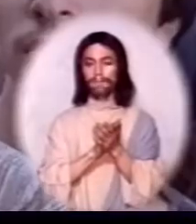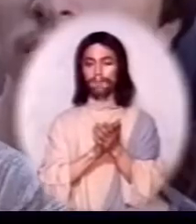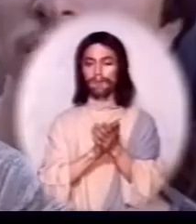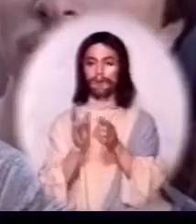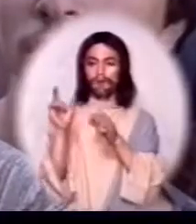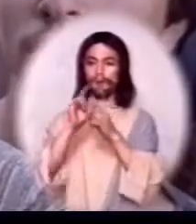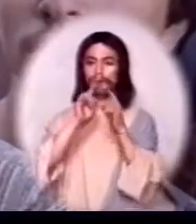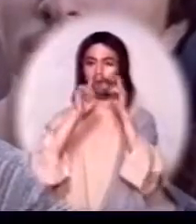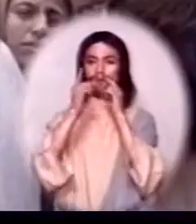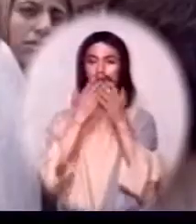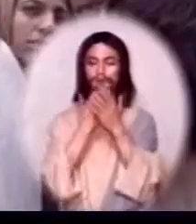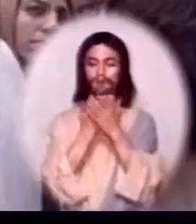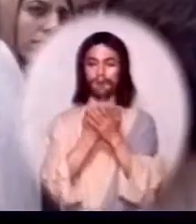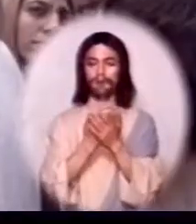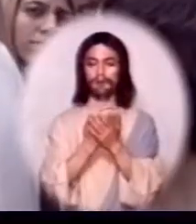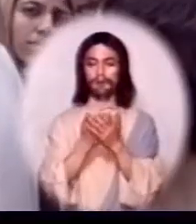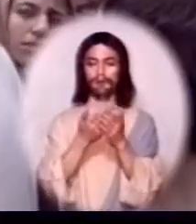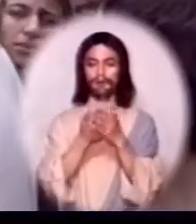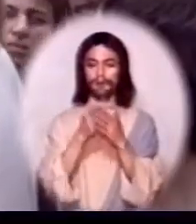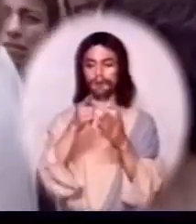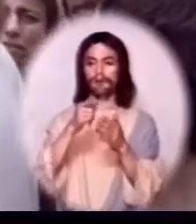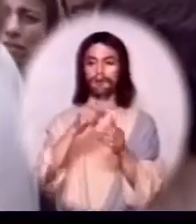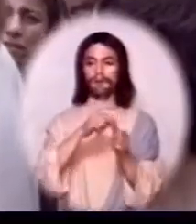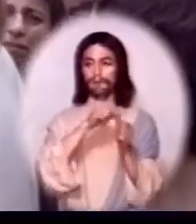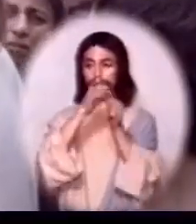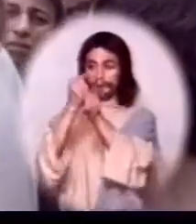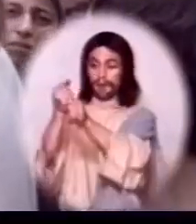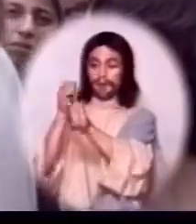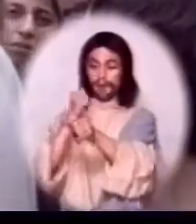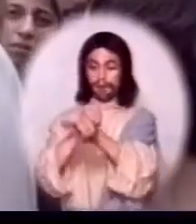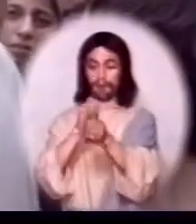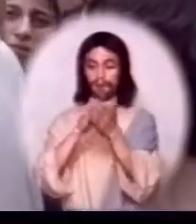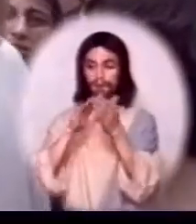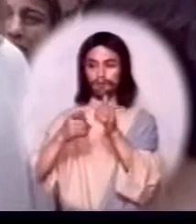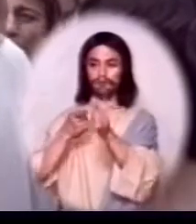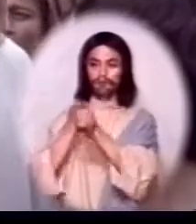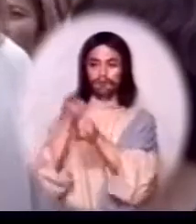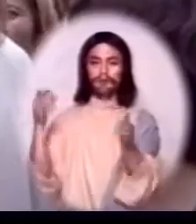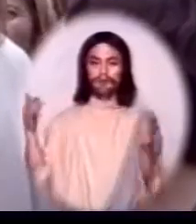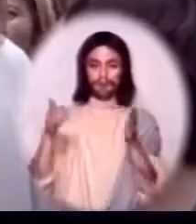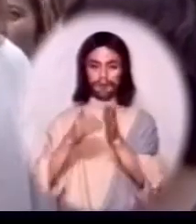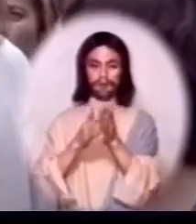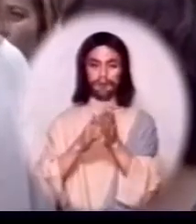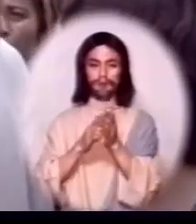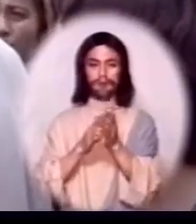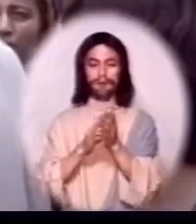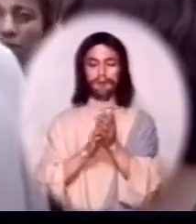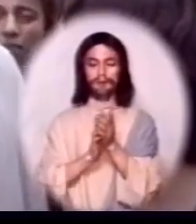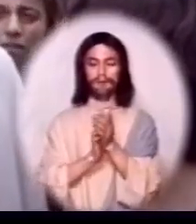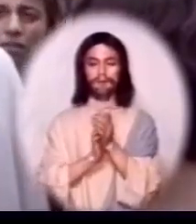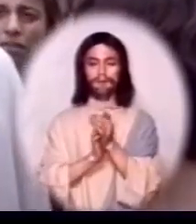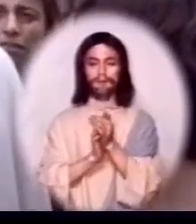더 말씀해 주세요. 그래서 그를 밖으로 끌어내어 죽였다.